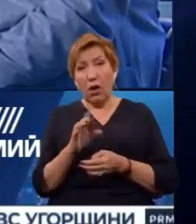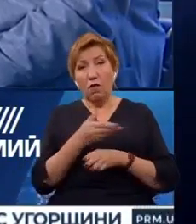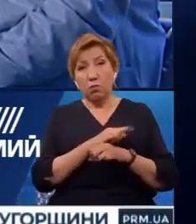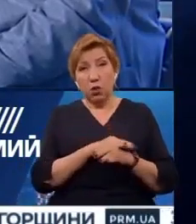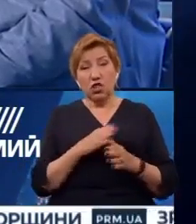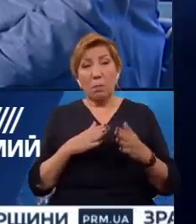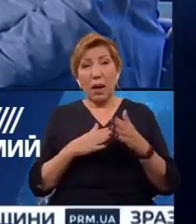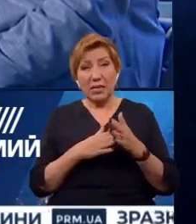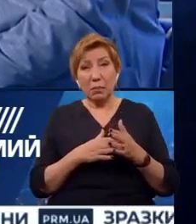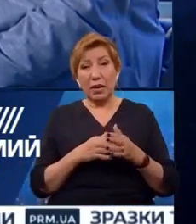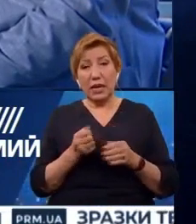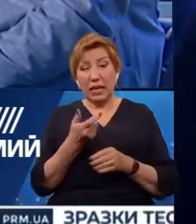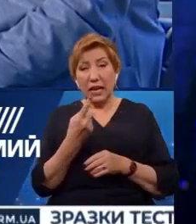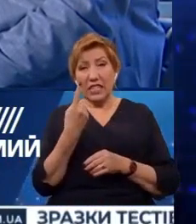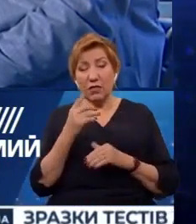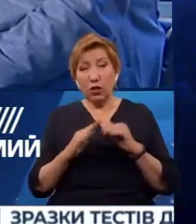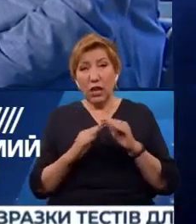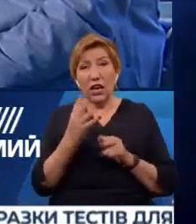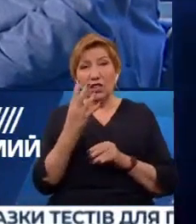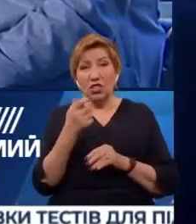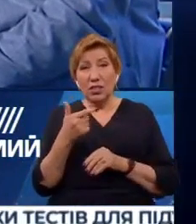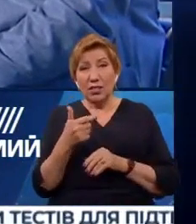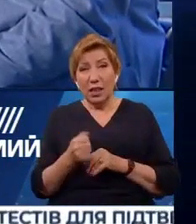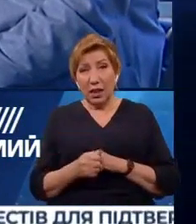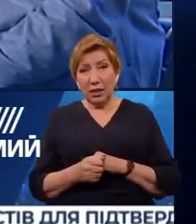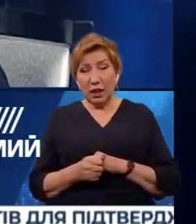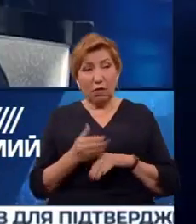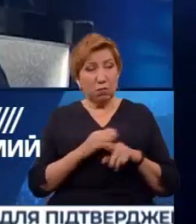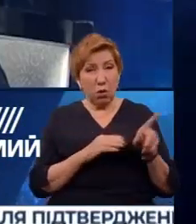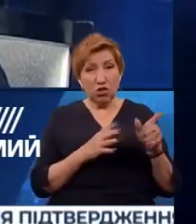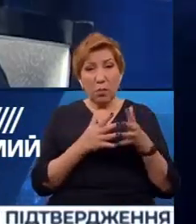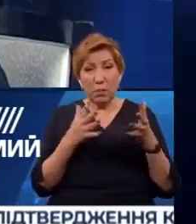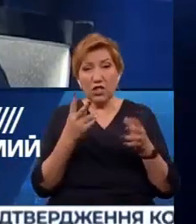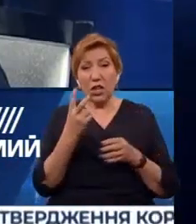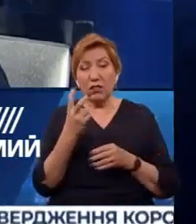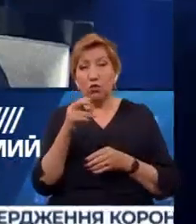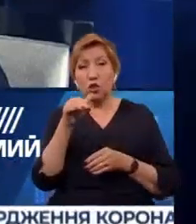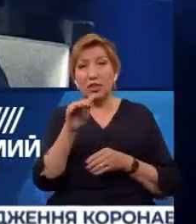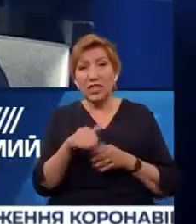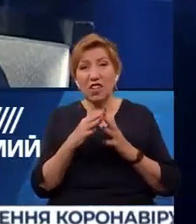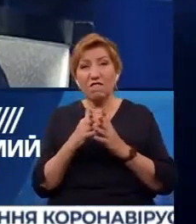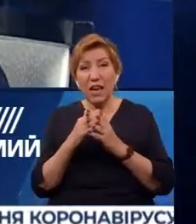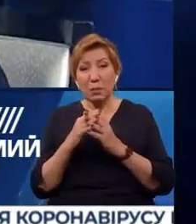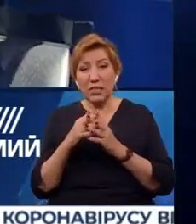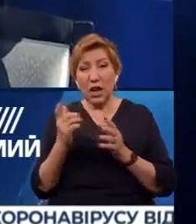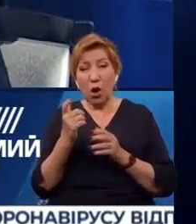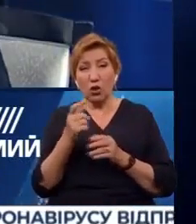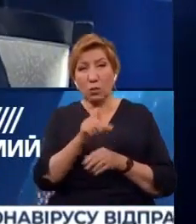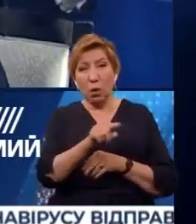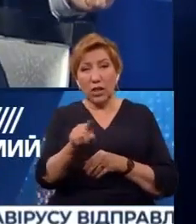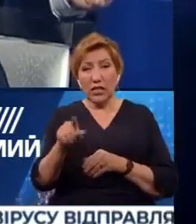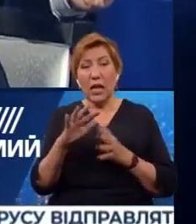Польщі максимальна кількість в одні руки 400 гектарів. І в Польщі більше 200 тисяч фермерських господарств.